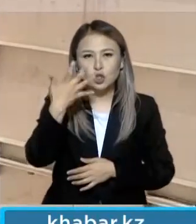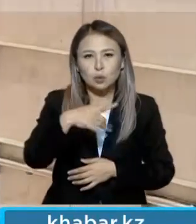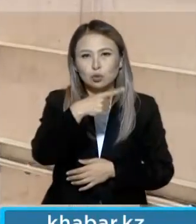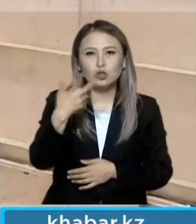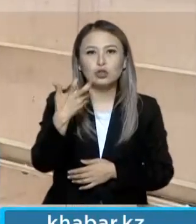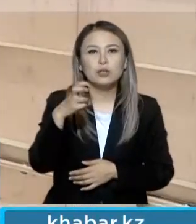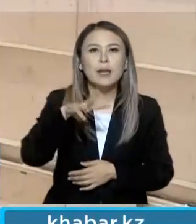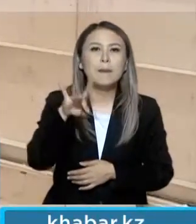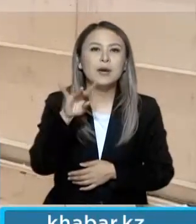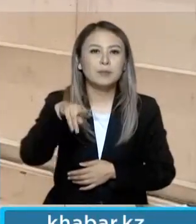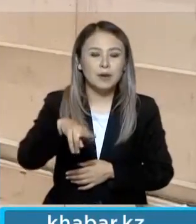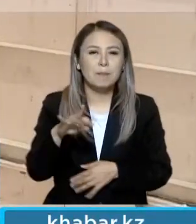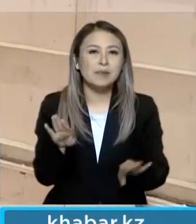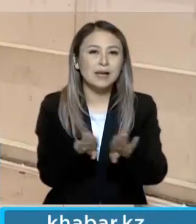300 МРП.